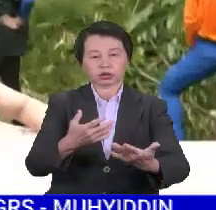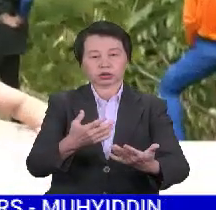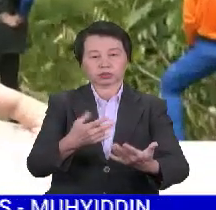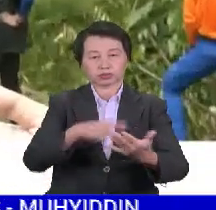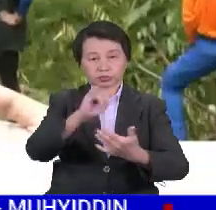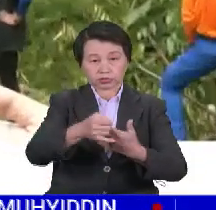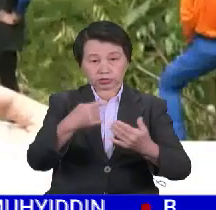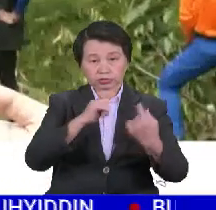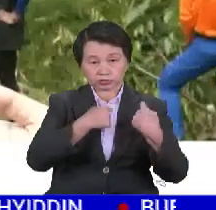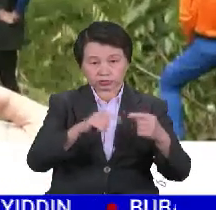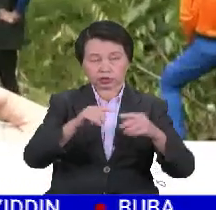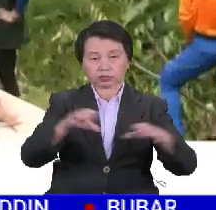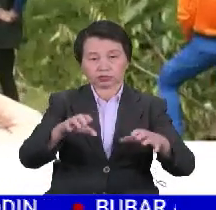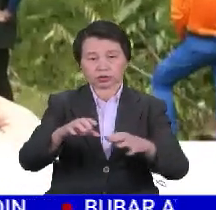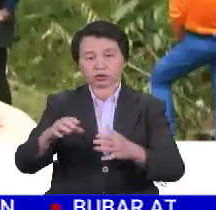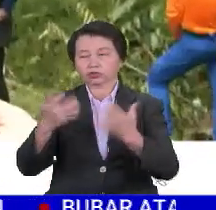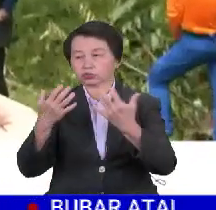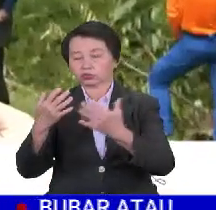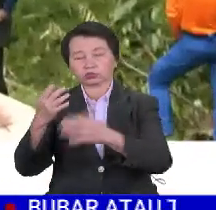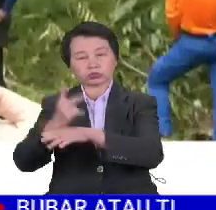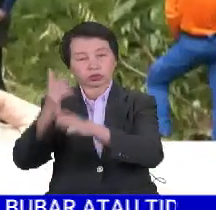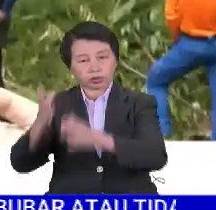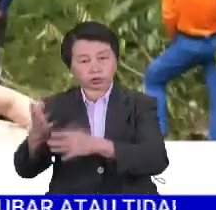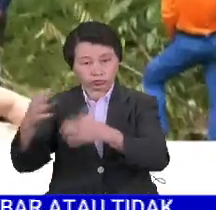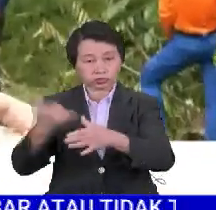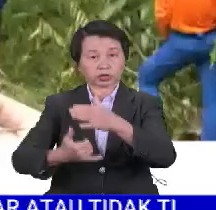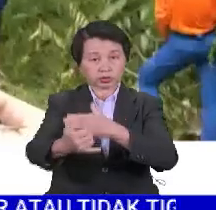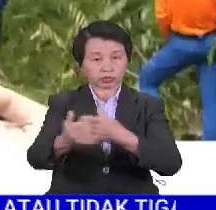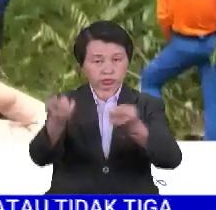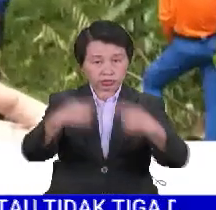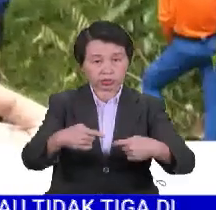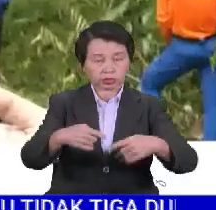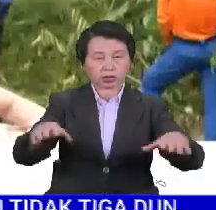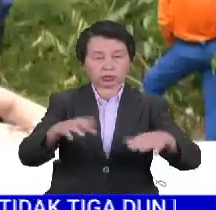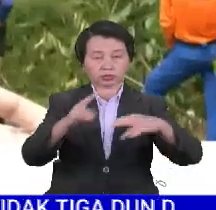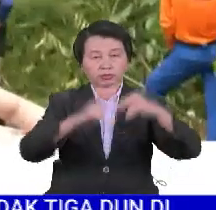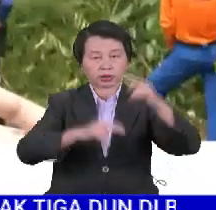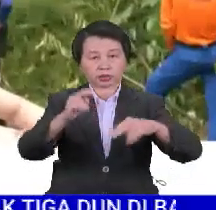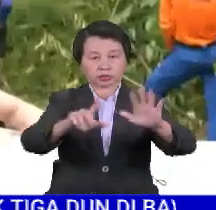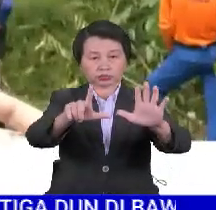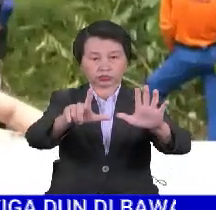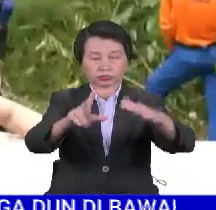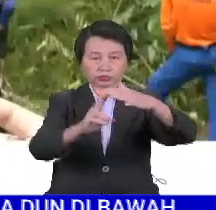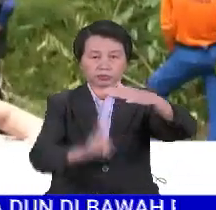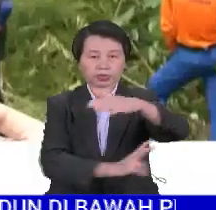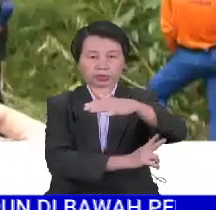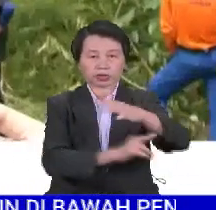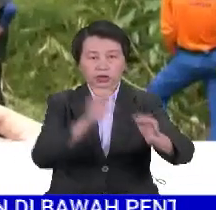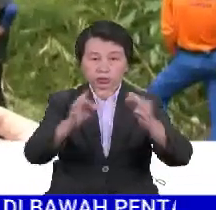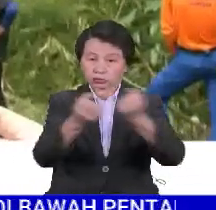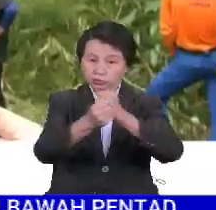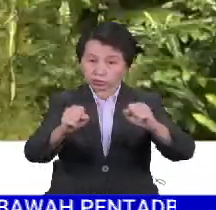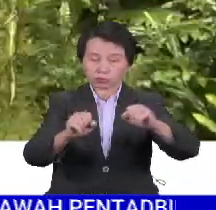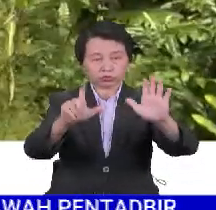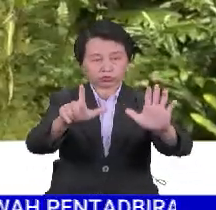masuk untuk kita membina 7 buah jambatan. Bila kita membina 7 buah jambatan ini, tidak ada lagi masalah jambatan